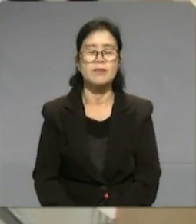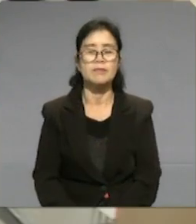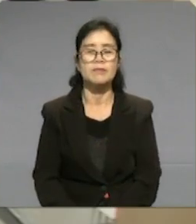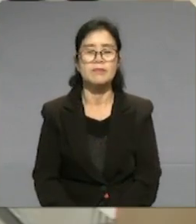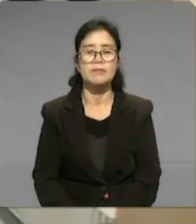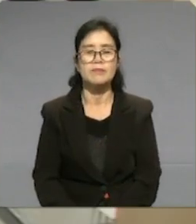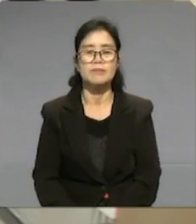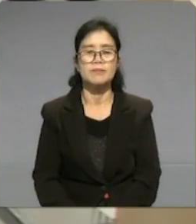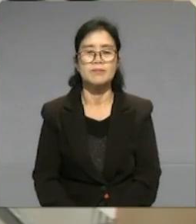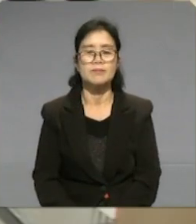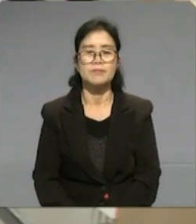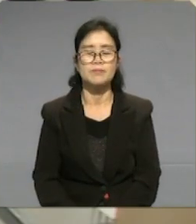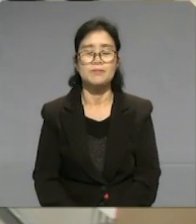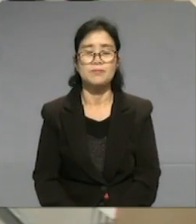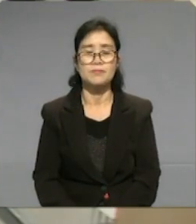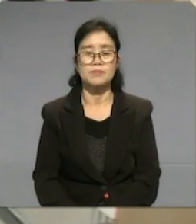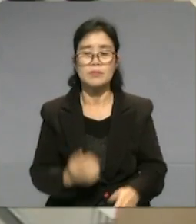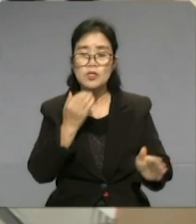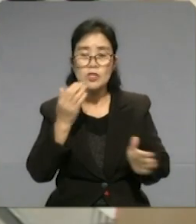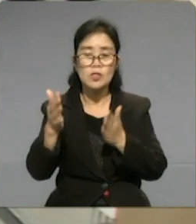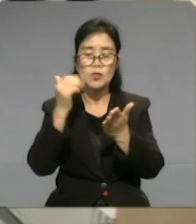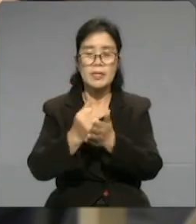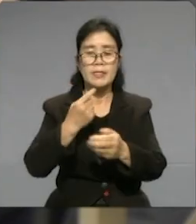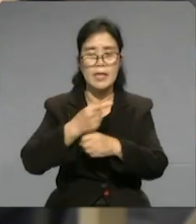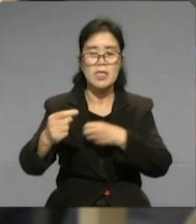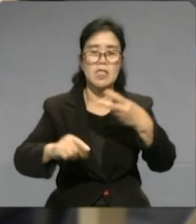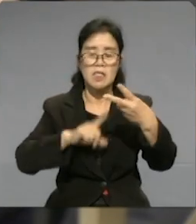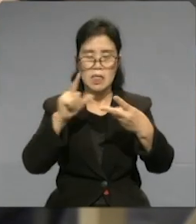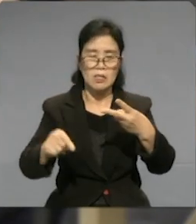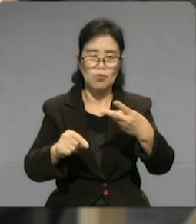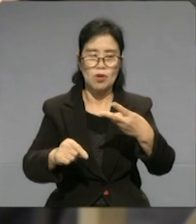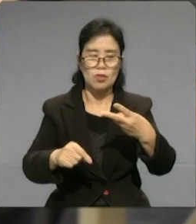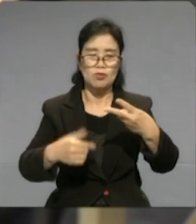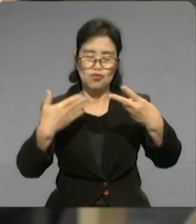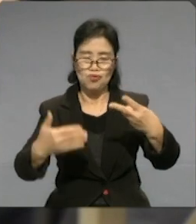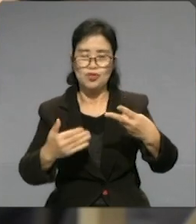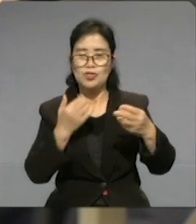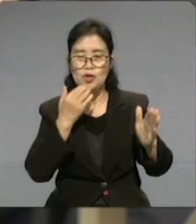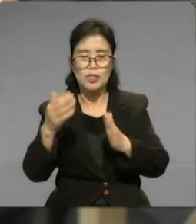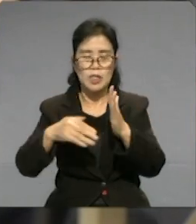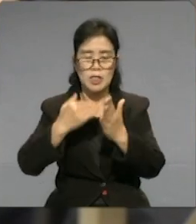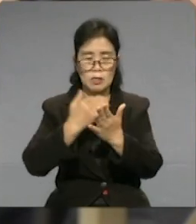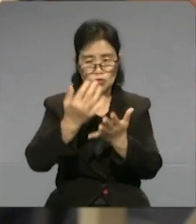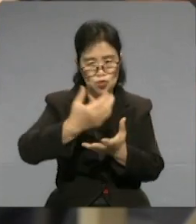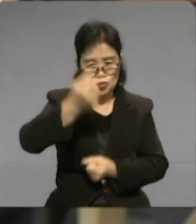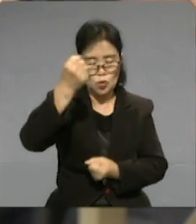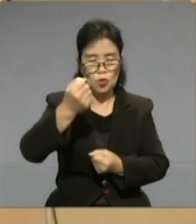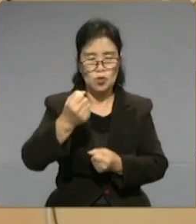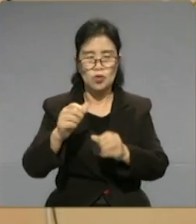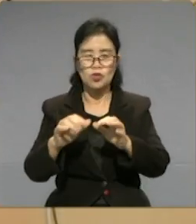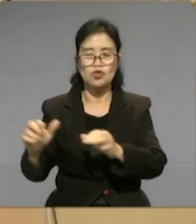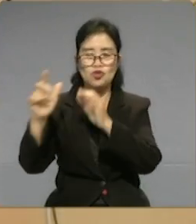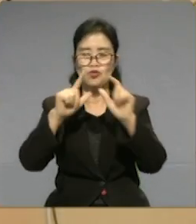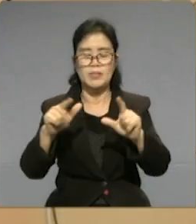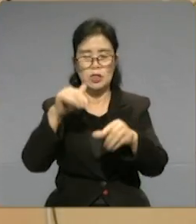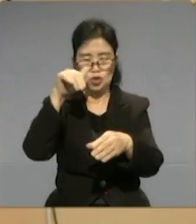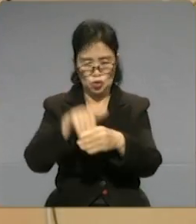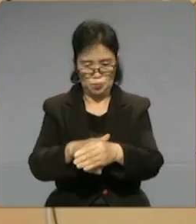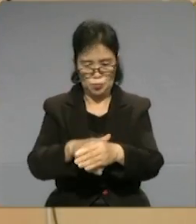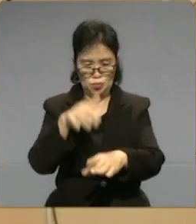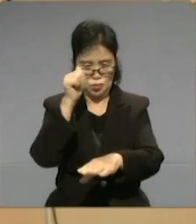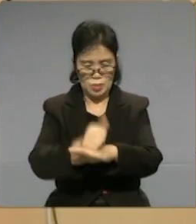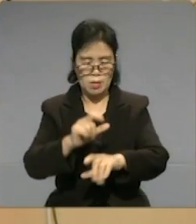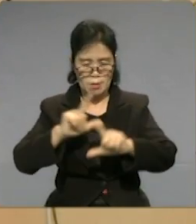표합니다. 김 지사는 내년 2월 9일을 경기 분도 주민투표 마지노선으로